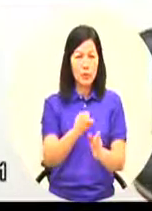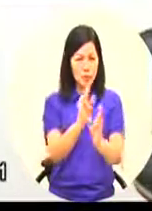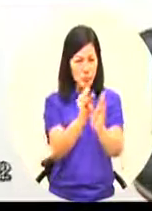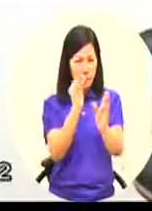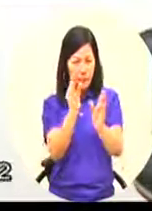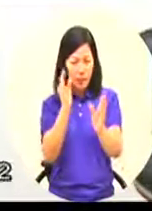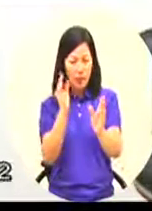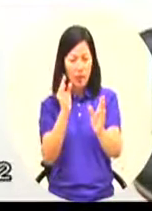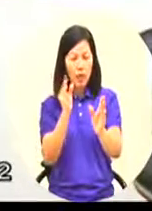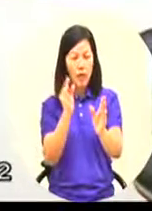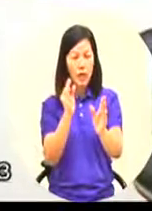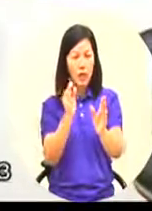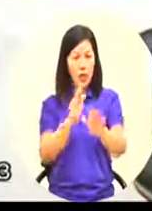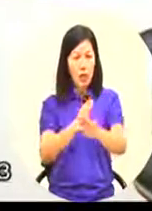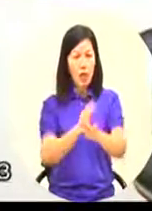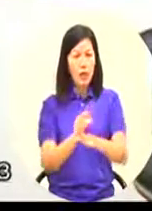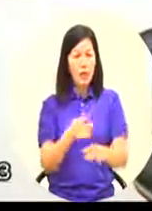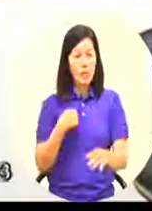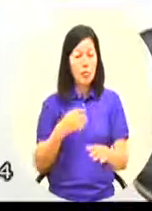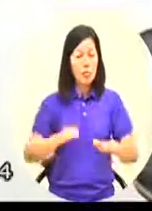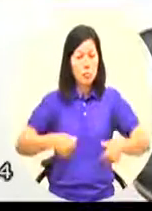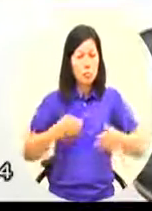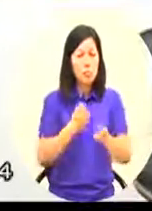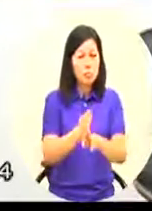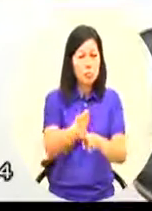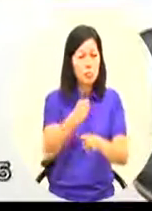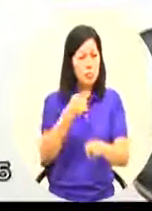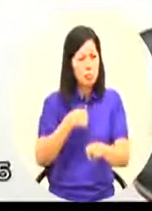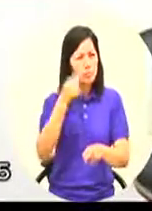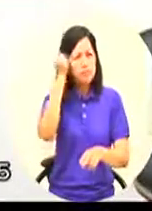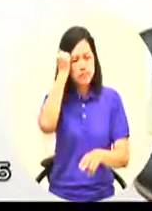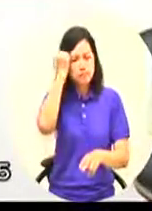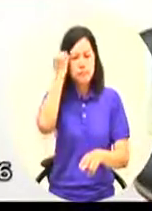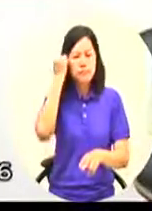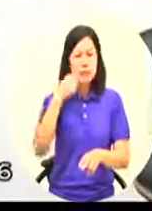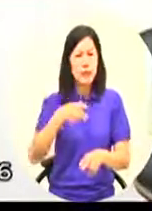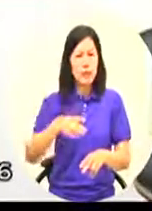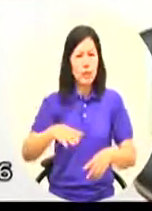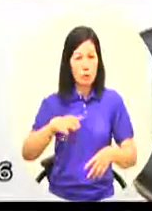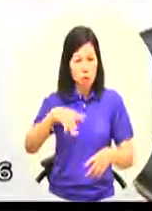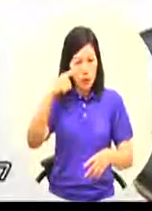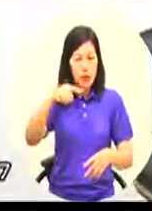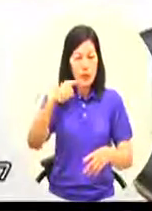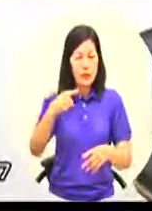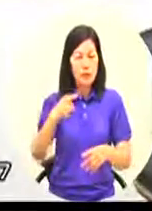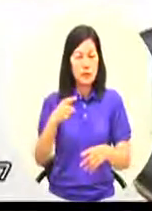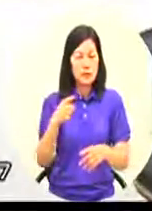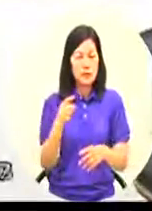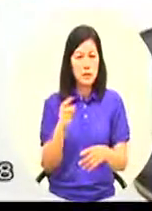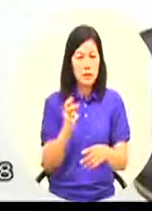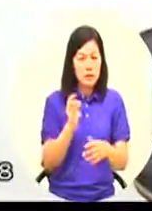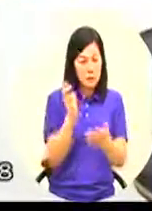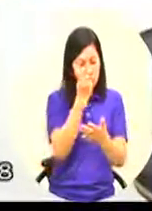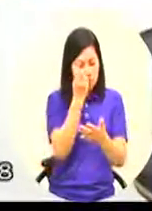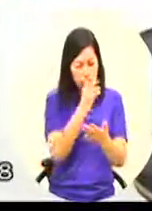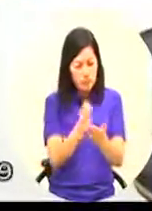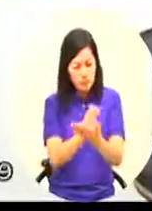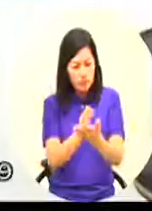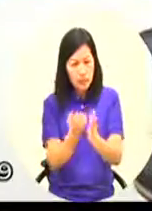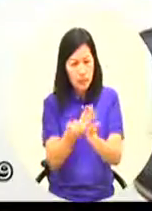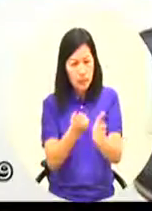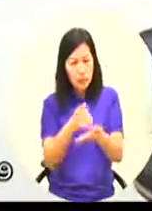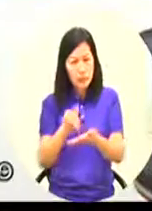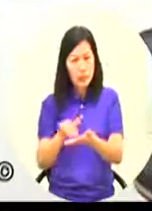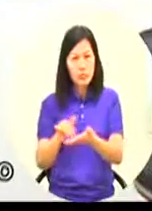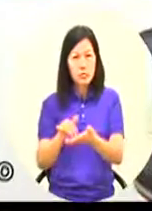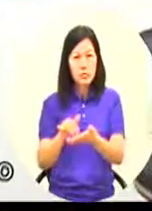大概从，因为我们轻轨，我印象中，从我第一届开始就省轻轨的预算，到应该